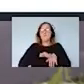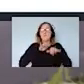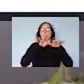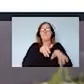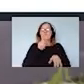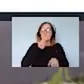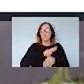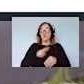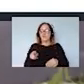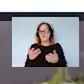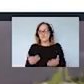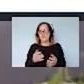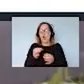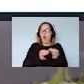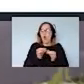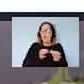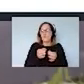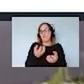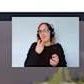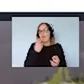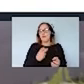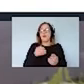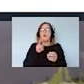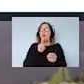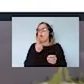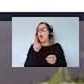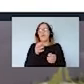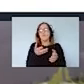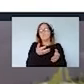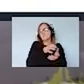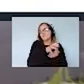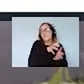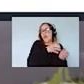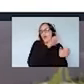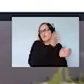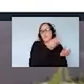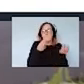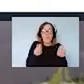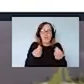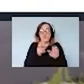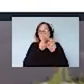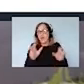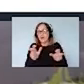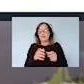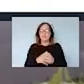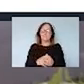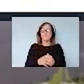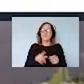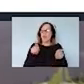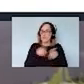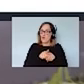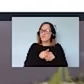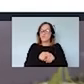czyjąś rzeczywistość i na przykład oszczędzają komuś energię, oszczędzają komuś w jakimś miejscu na świecie pieniądze czy czas, a równocześnie